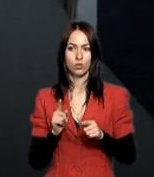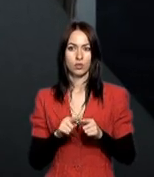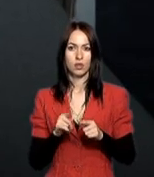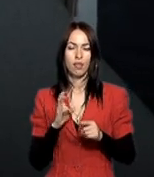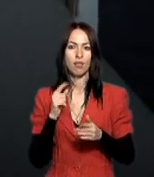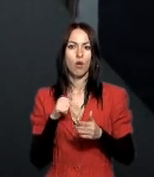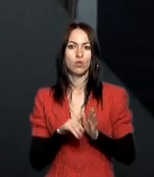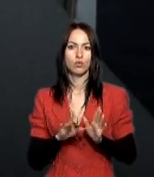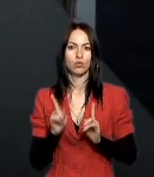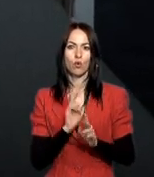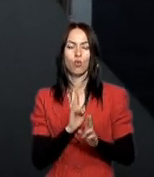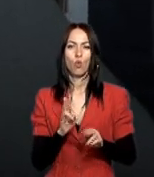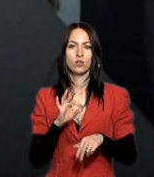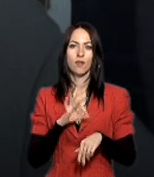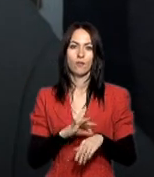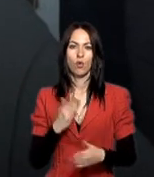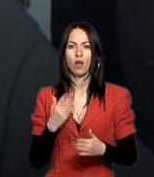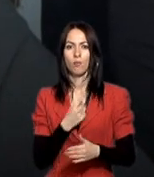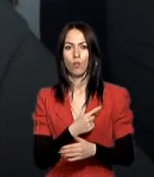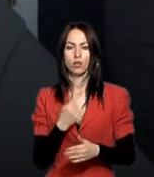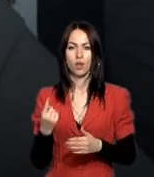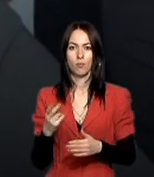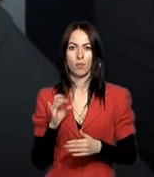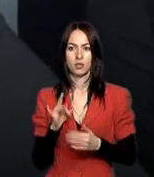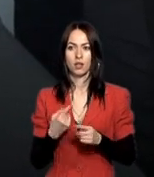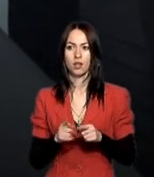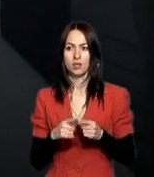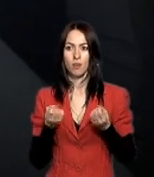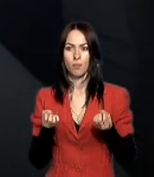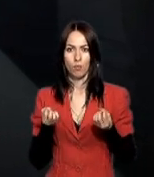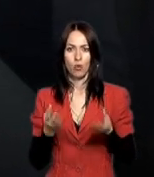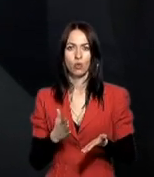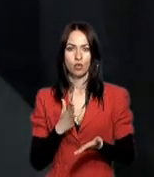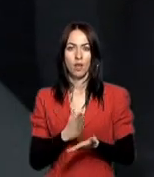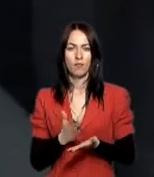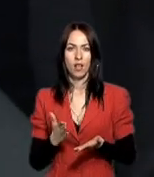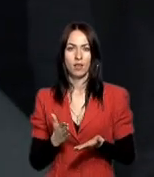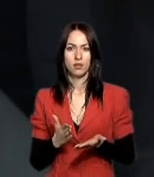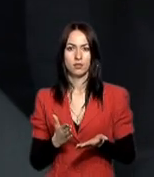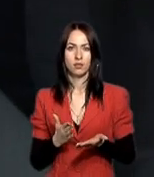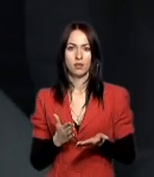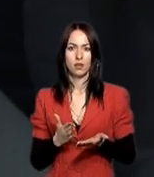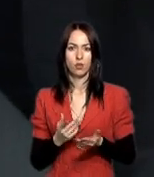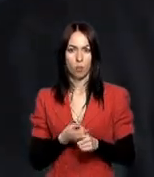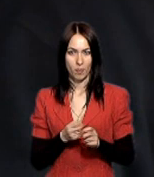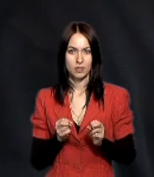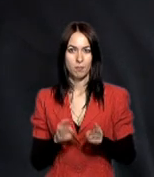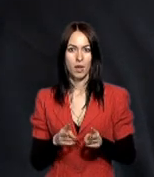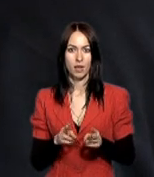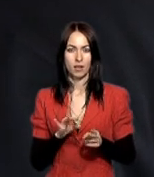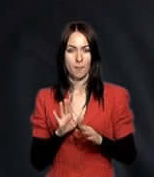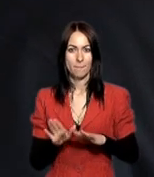не означає, що хтось хворий або водій, або пасажир. Це просто є якоюсь мірою безпеки.